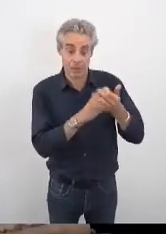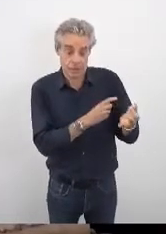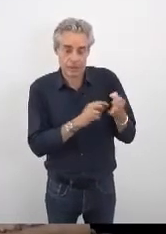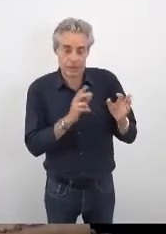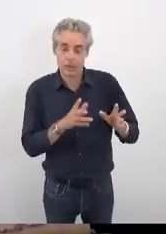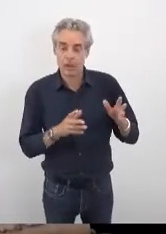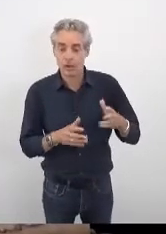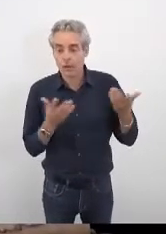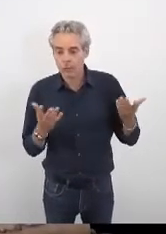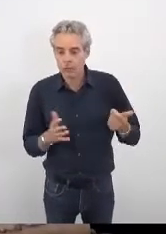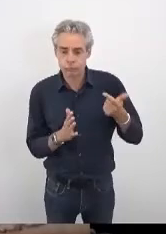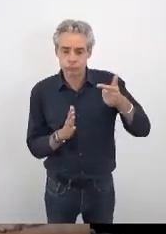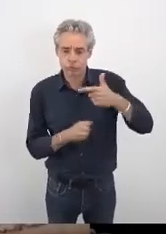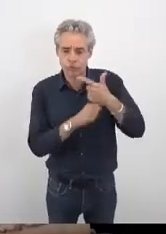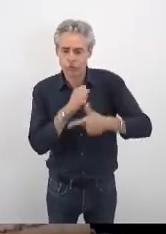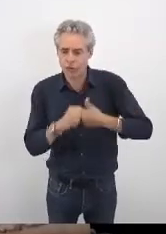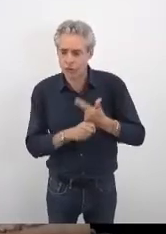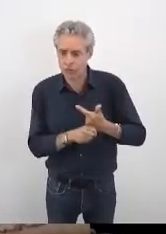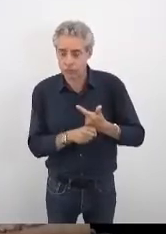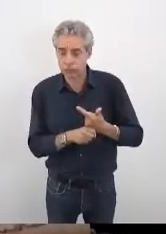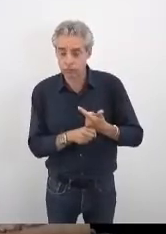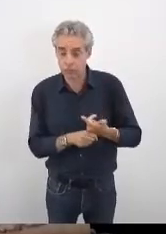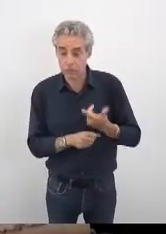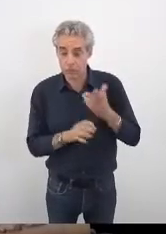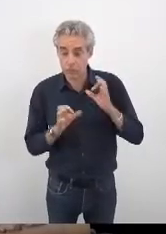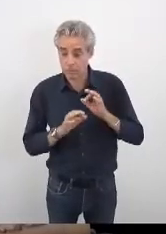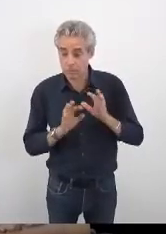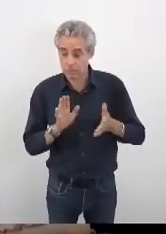avoir passé 2 ans sans